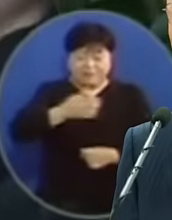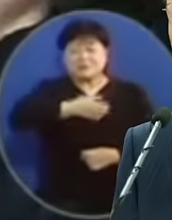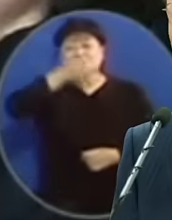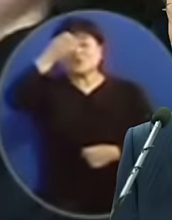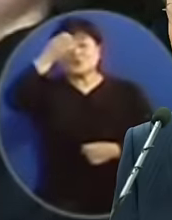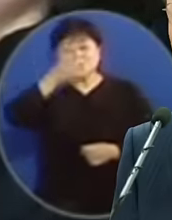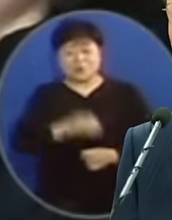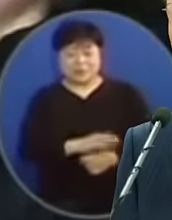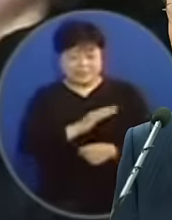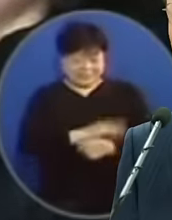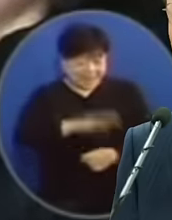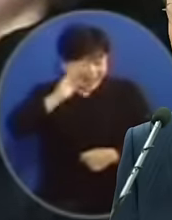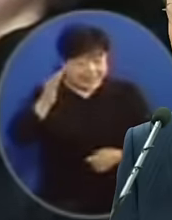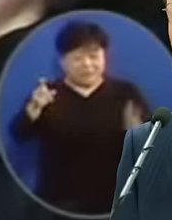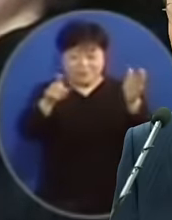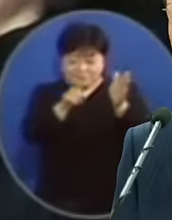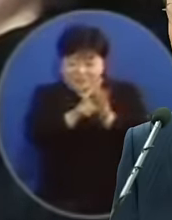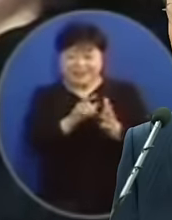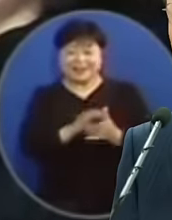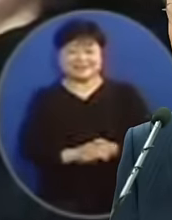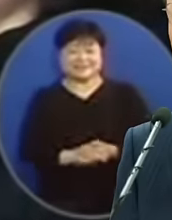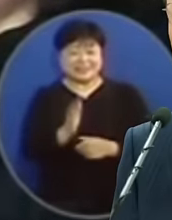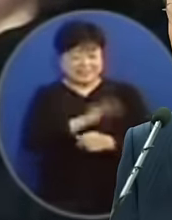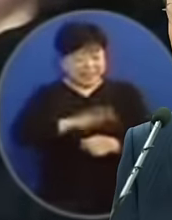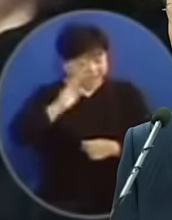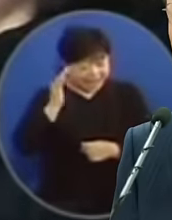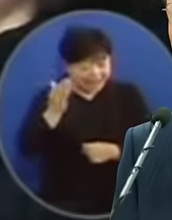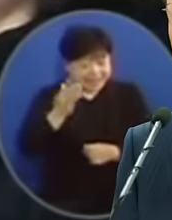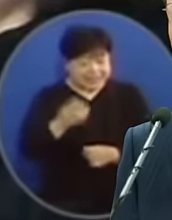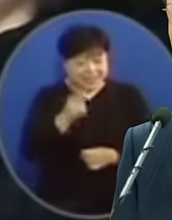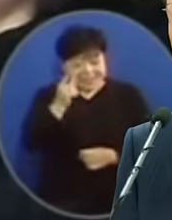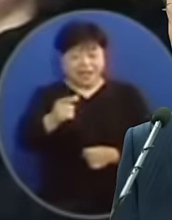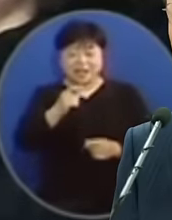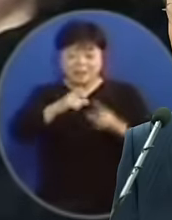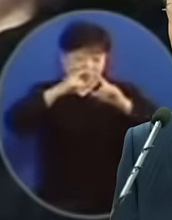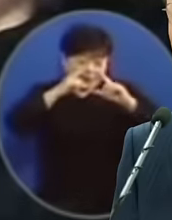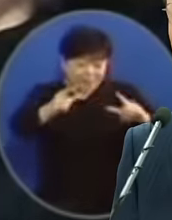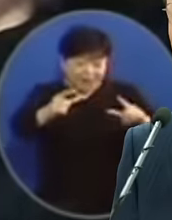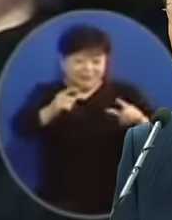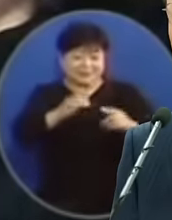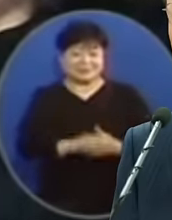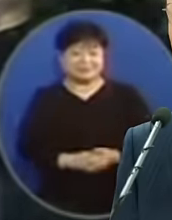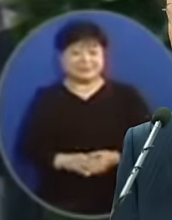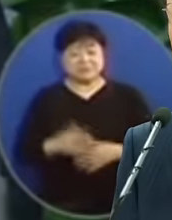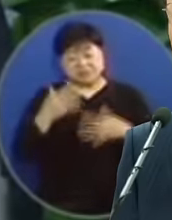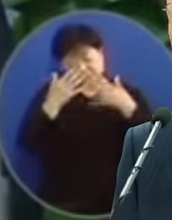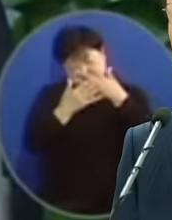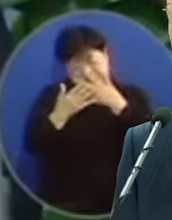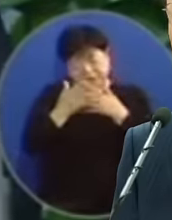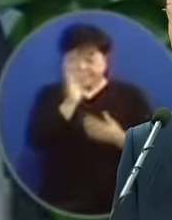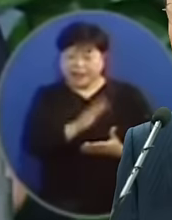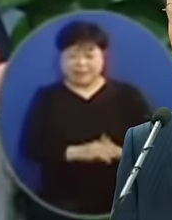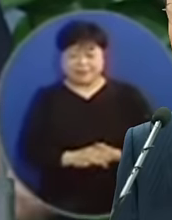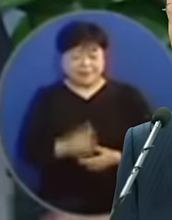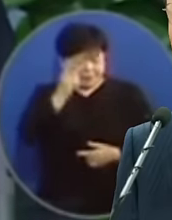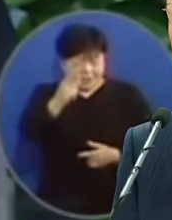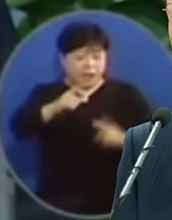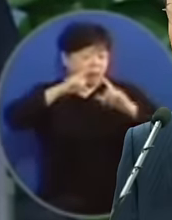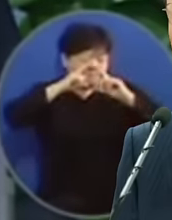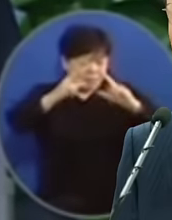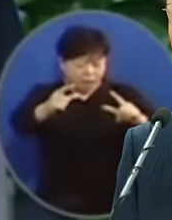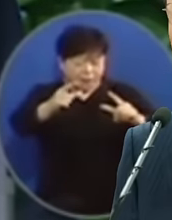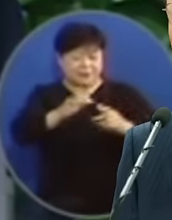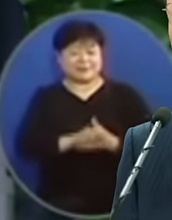꿈꾸고 잘될 것을 믿는다. 잘될 것을 강하게 말한다. 희미하게 말하면 안 돼요. 강하게 말해야